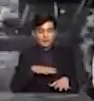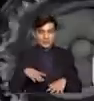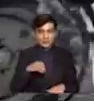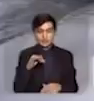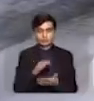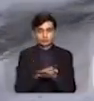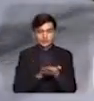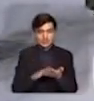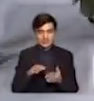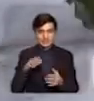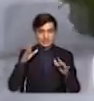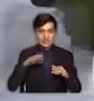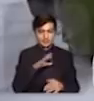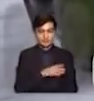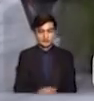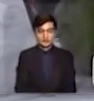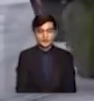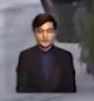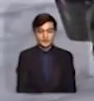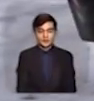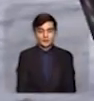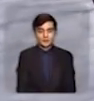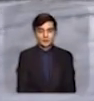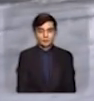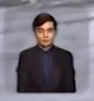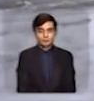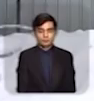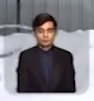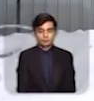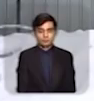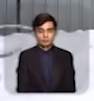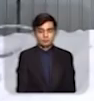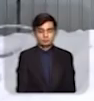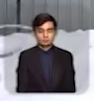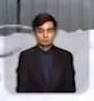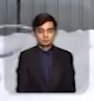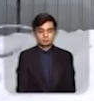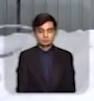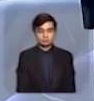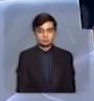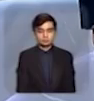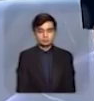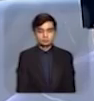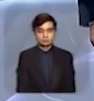тазалаумен әлек болды. Самал Қабышева, Қанат Өмірәлиев, Информбюро, Алматы облысы.